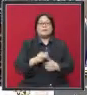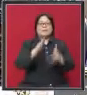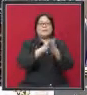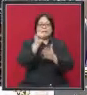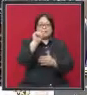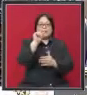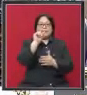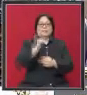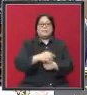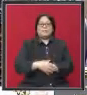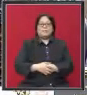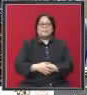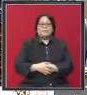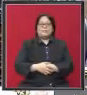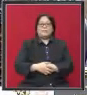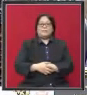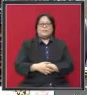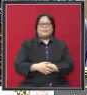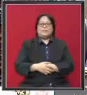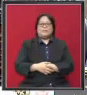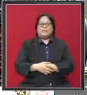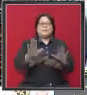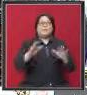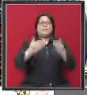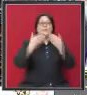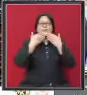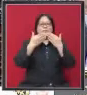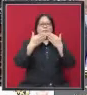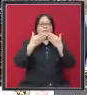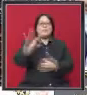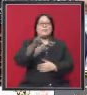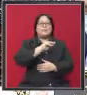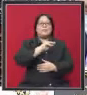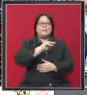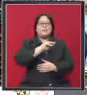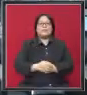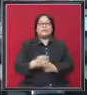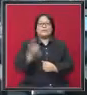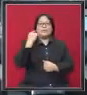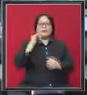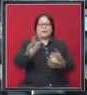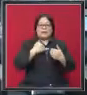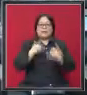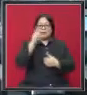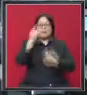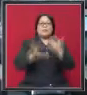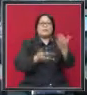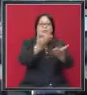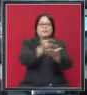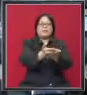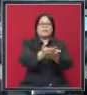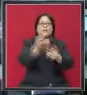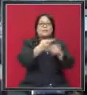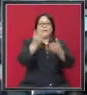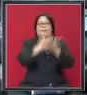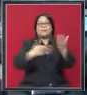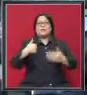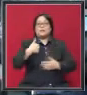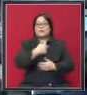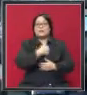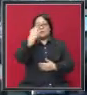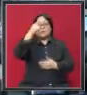Minta jalan lagi. Ini terakhir ni. Terima kasih kepada Yang Berhormat Menteri. Tadi ada satu cadangan yang dibuat oleh pihak